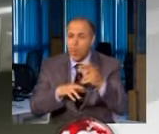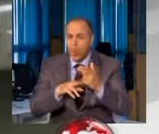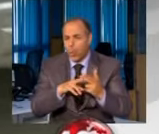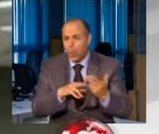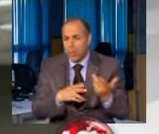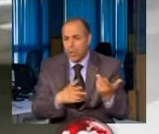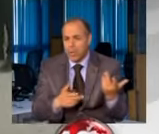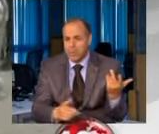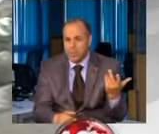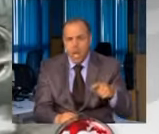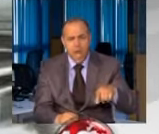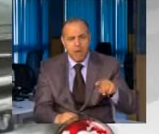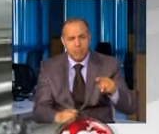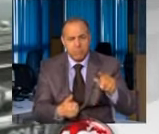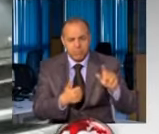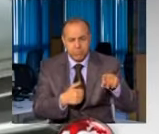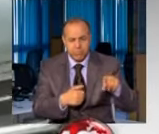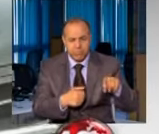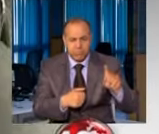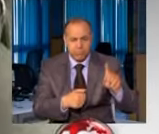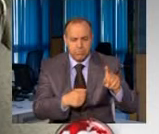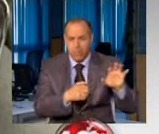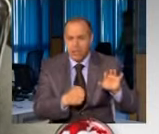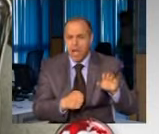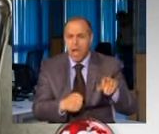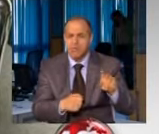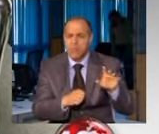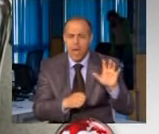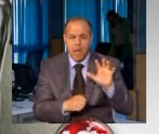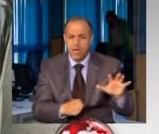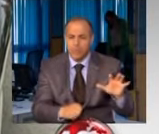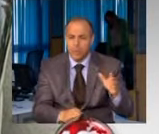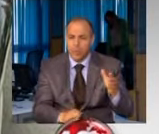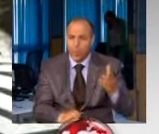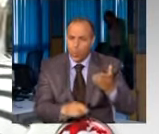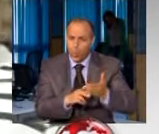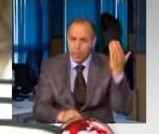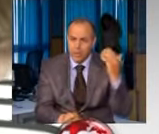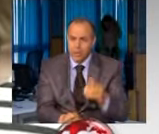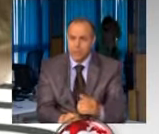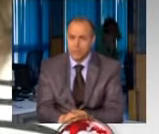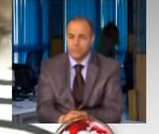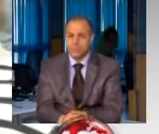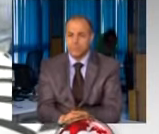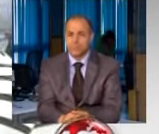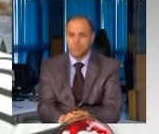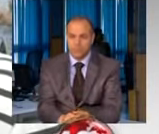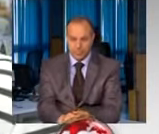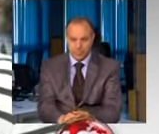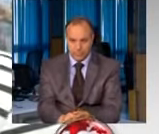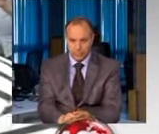من عام 60، من عام حتى 55، ثم سيارة عام 55 معناها.